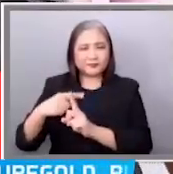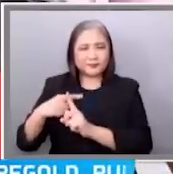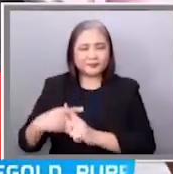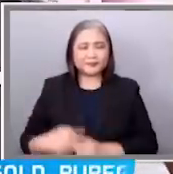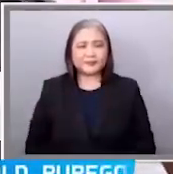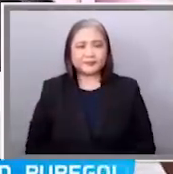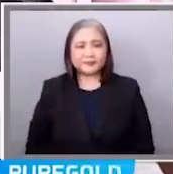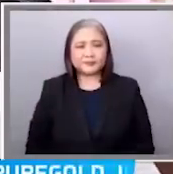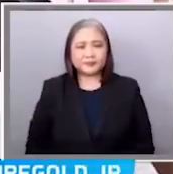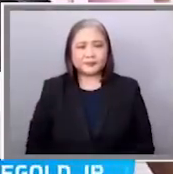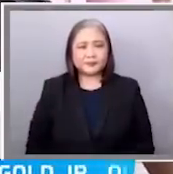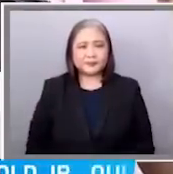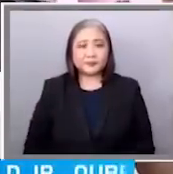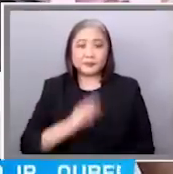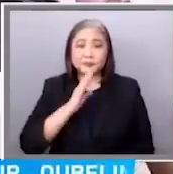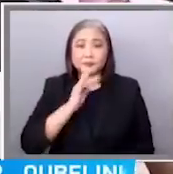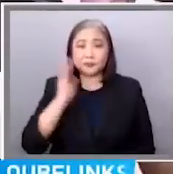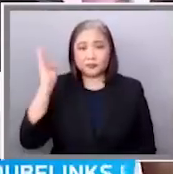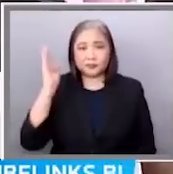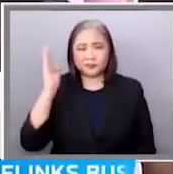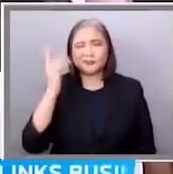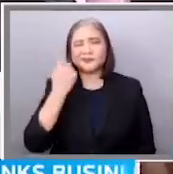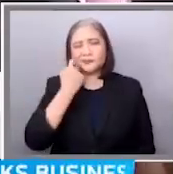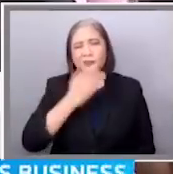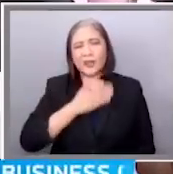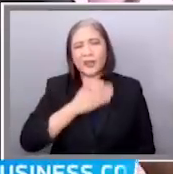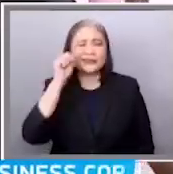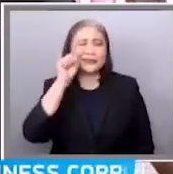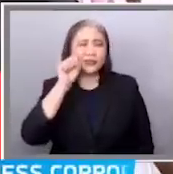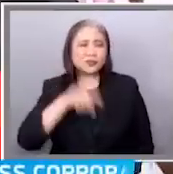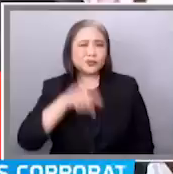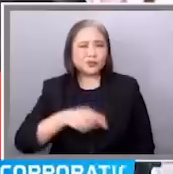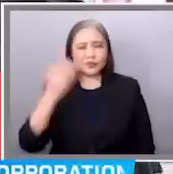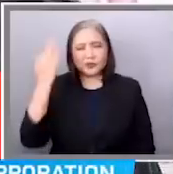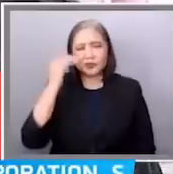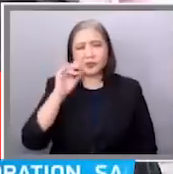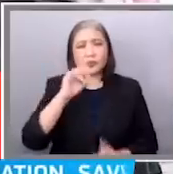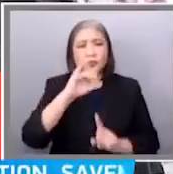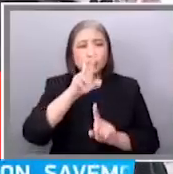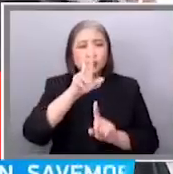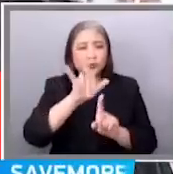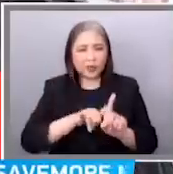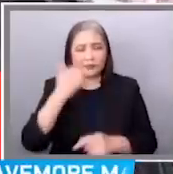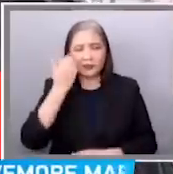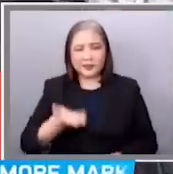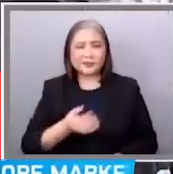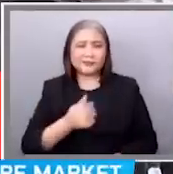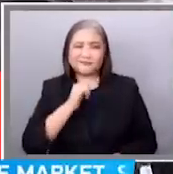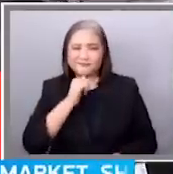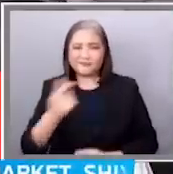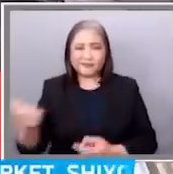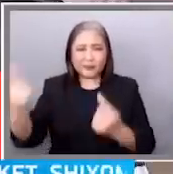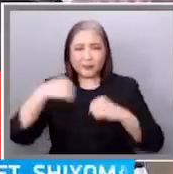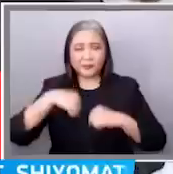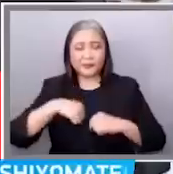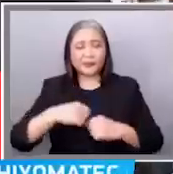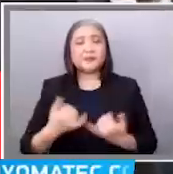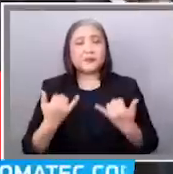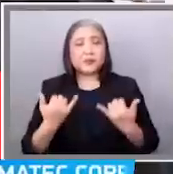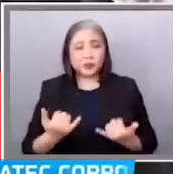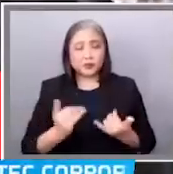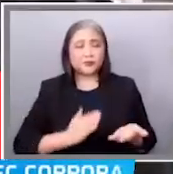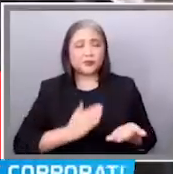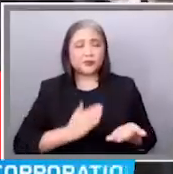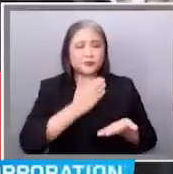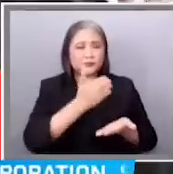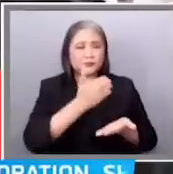Kamamatay lang ng ate ko last July, I think. Oo, so hindi ako nakarating. So ngayon, bibisitahin ko siya.